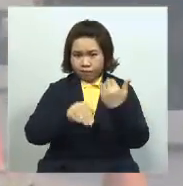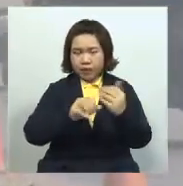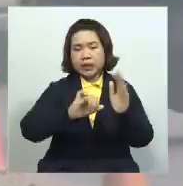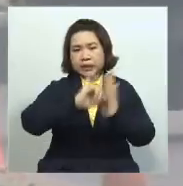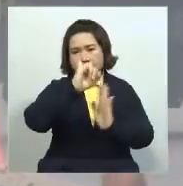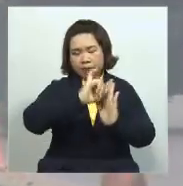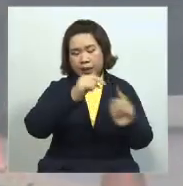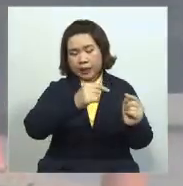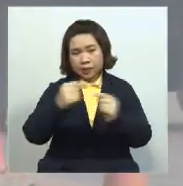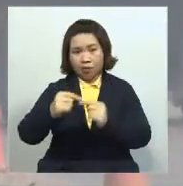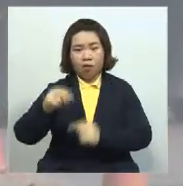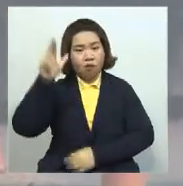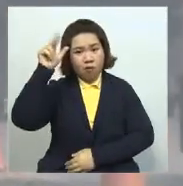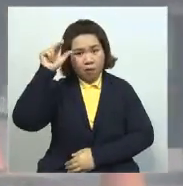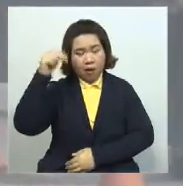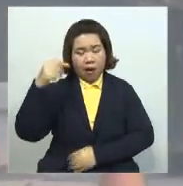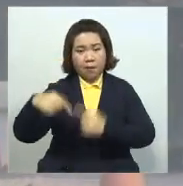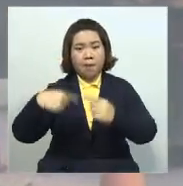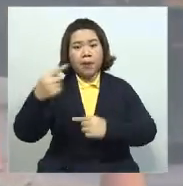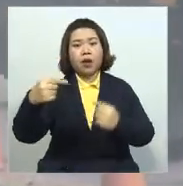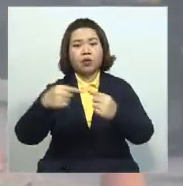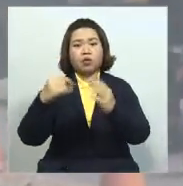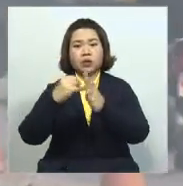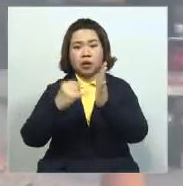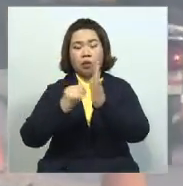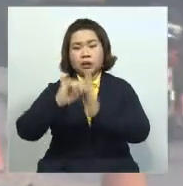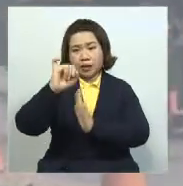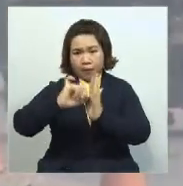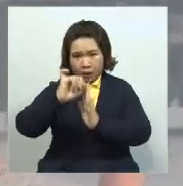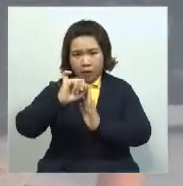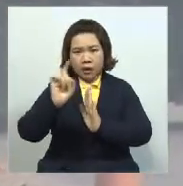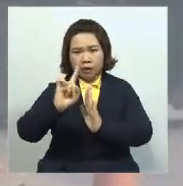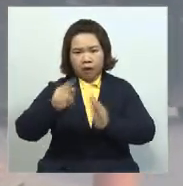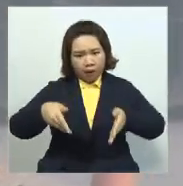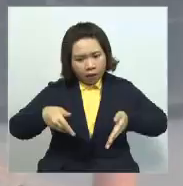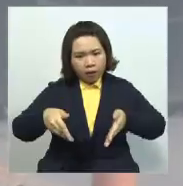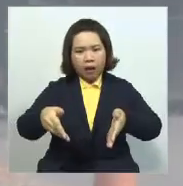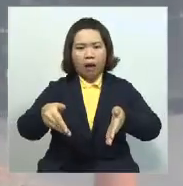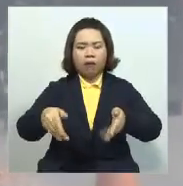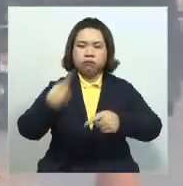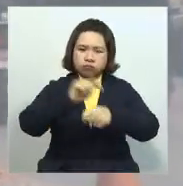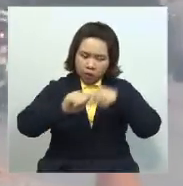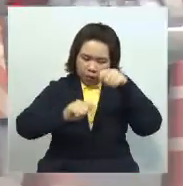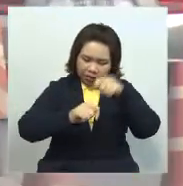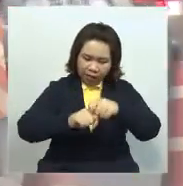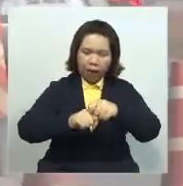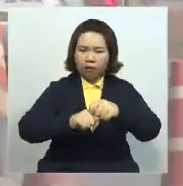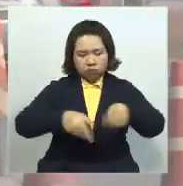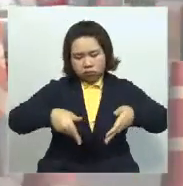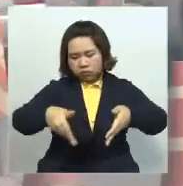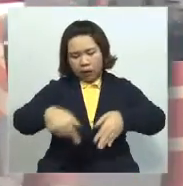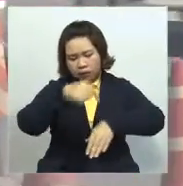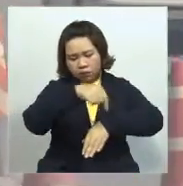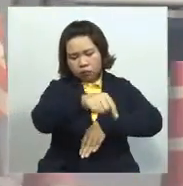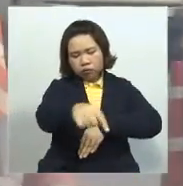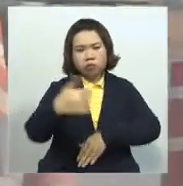ชียงใหม่ลำปางที่มุ่งหน้าเข้าสู่ตัวเมืองจังหวัดเชียงใหม่ตลอดเส้นทางเนี่ยค่ะก็มีการก่อสร้างเป็นระยะแบบนี้นะ